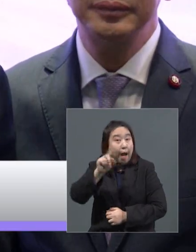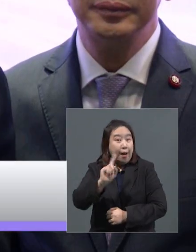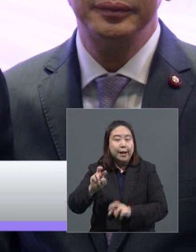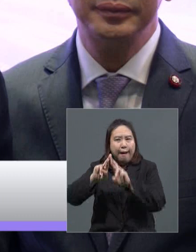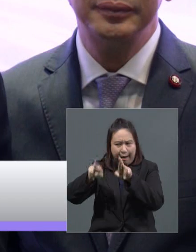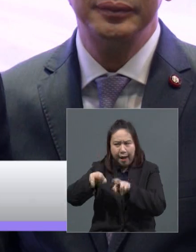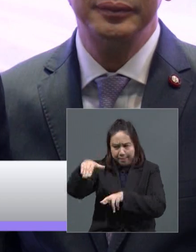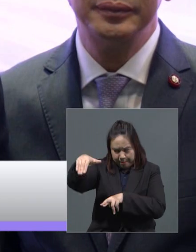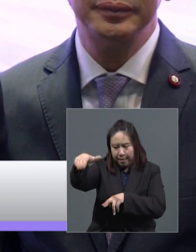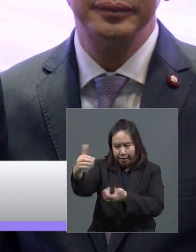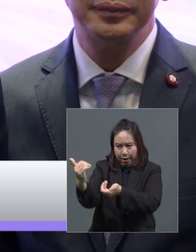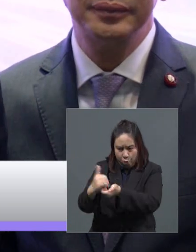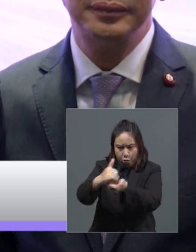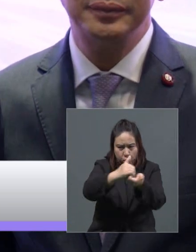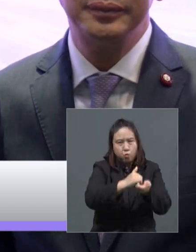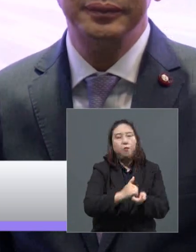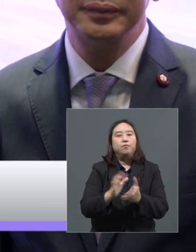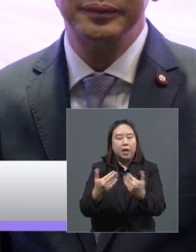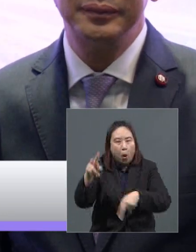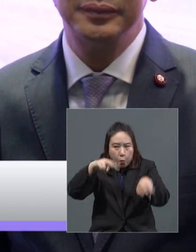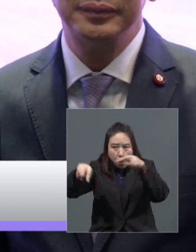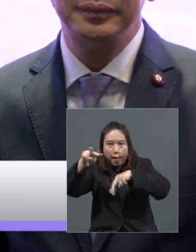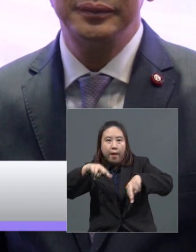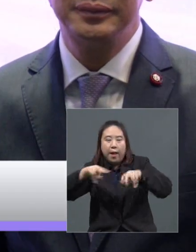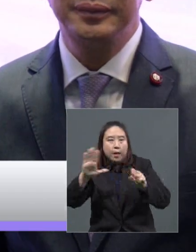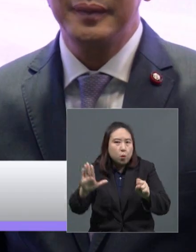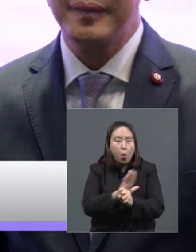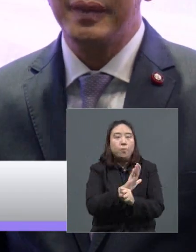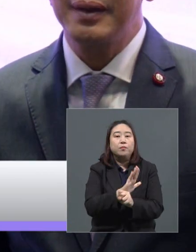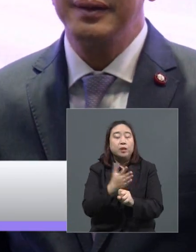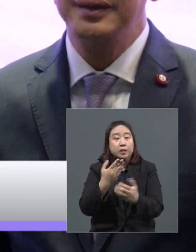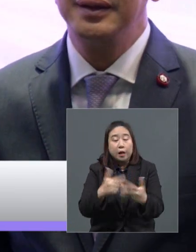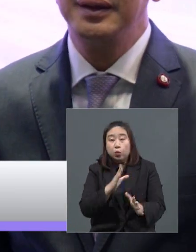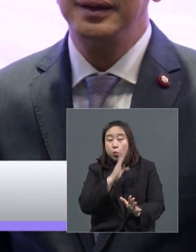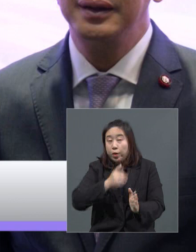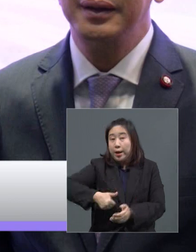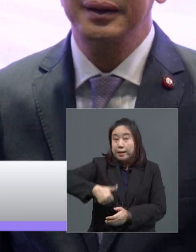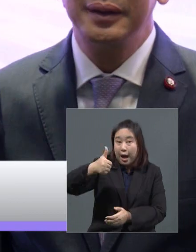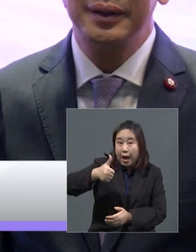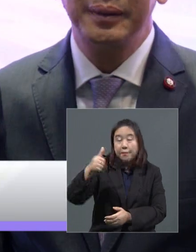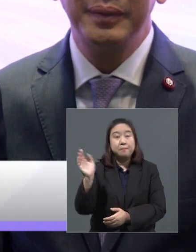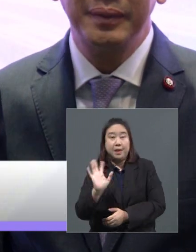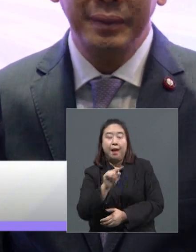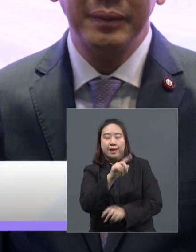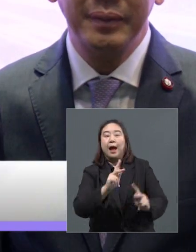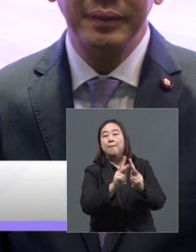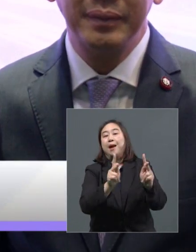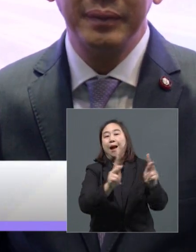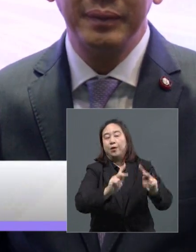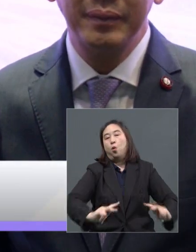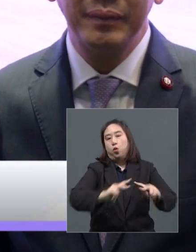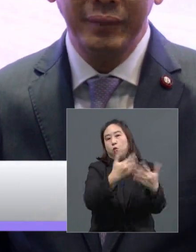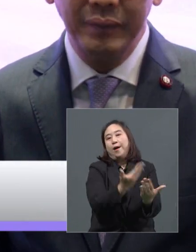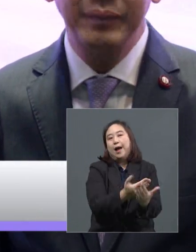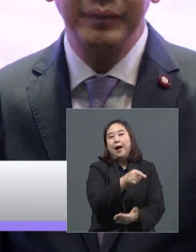จะมาเข้าโปรแกรมดูแลให้กว้างขวางแลทั่วถึงที่สุดส่วนได้หรือไม่ได้เนี่ยผมว่ากรรมการดโดยเฉพาะกระทรวงการ